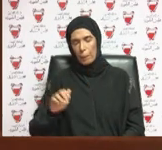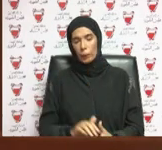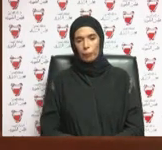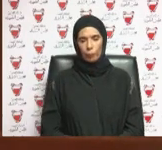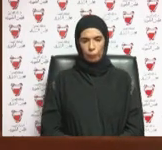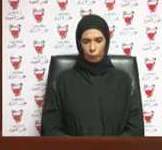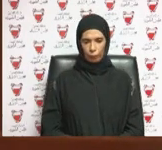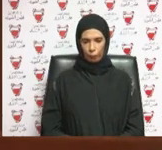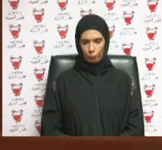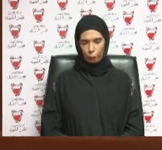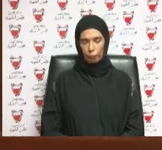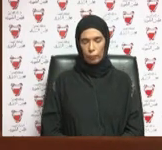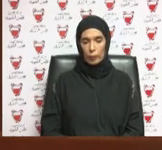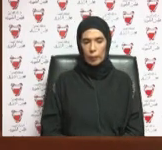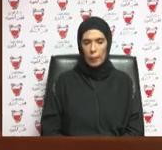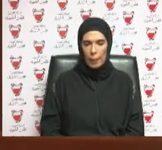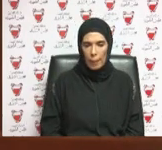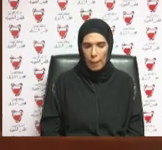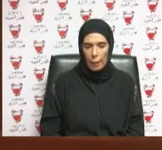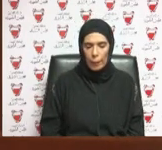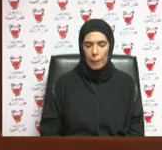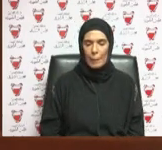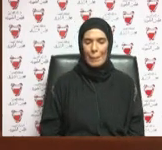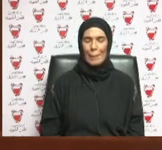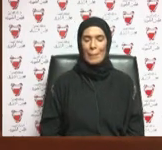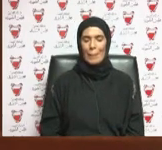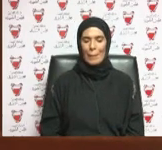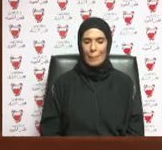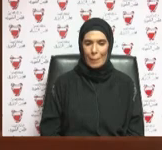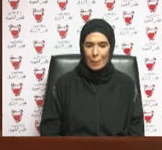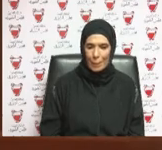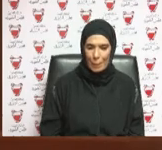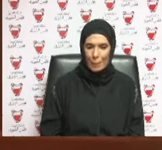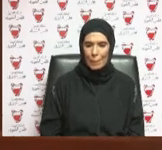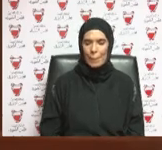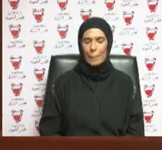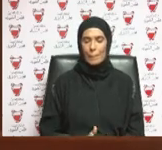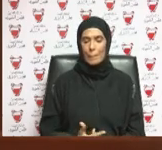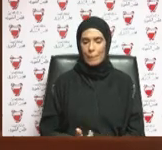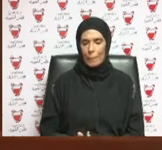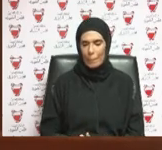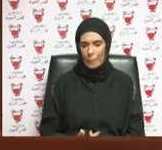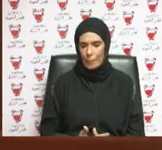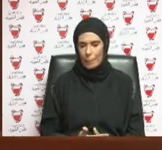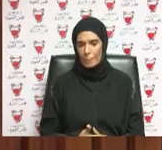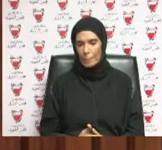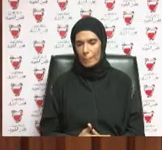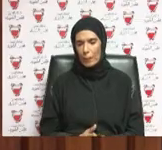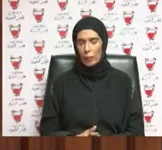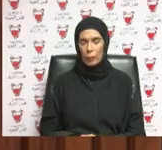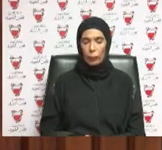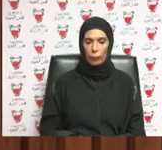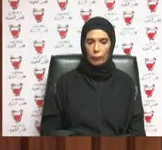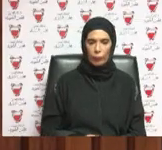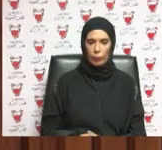والسلوان، إنه سميع مجيب، وإنا لله وإنا إليه راجعون. والسلام عليكم ورحمة الله وبركاته.